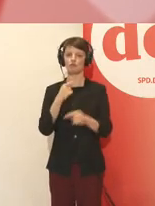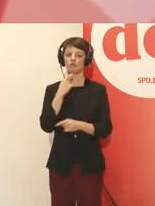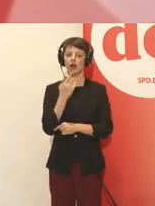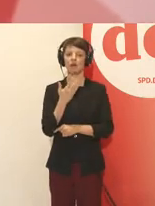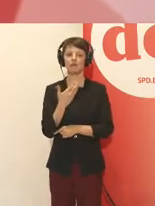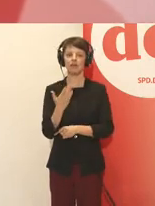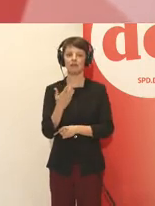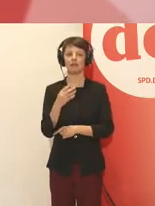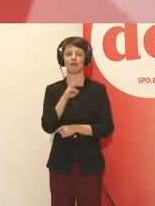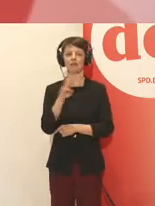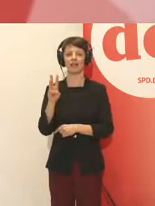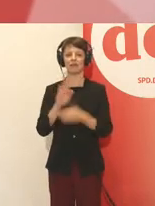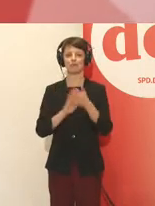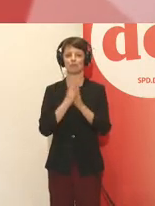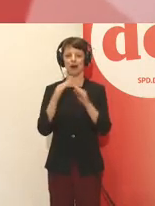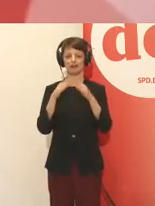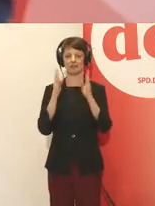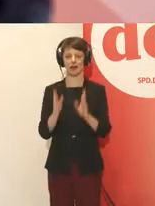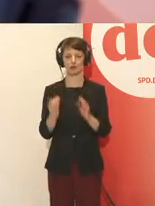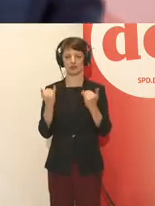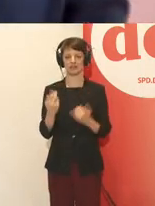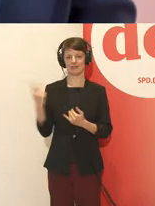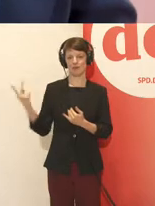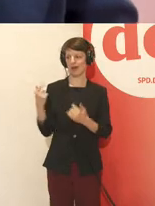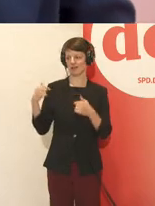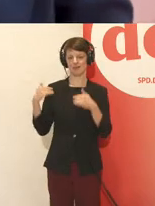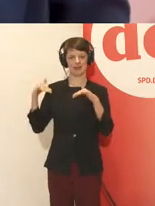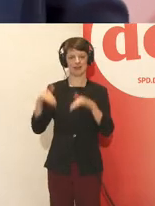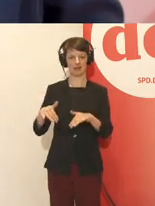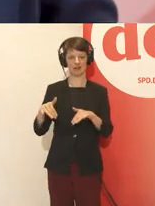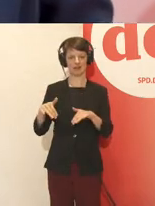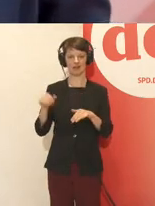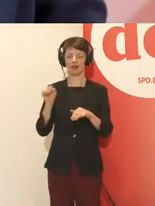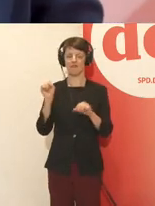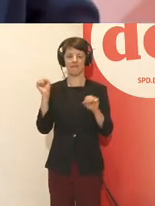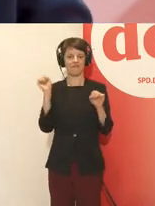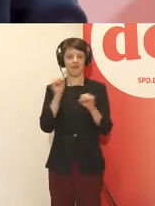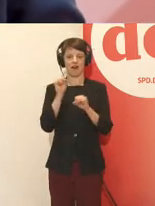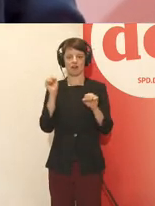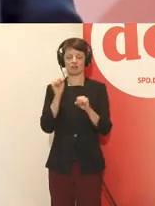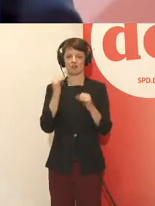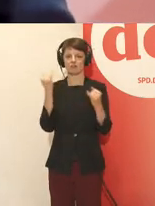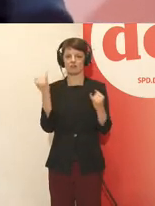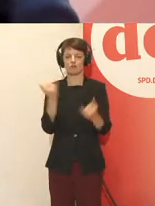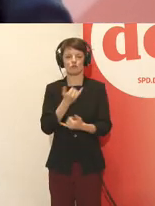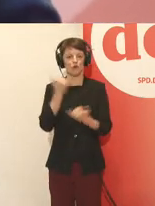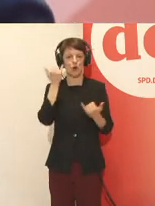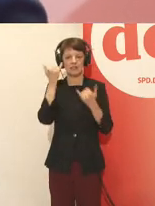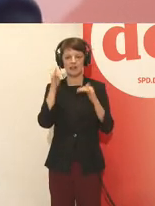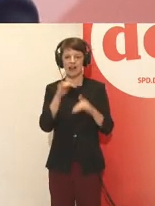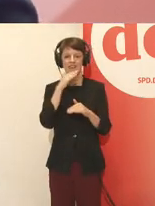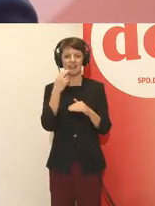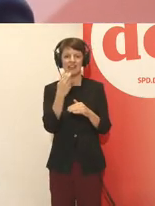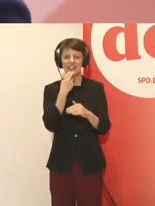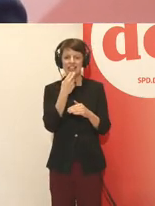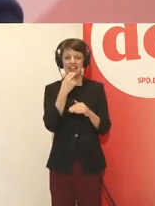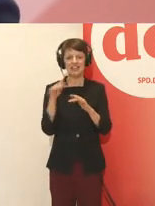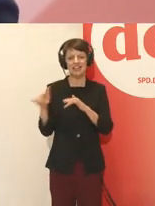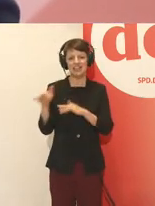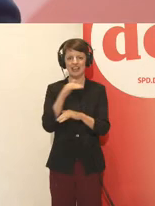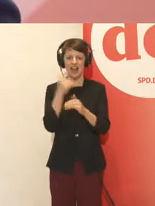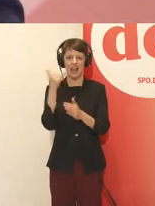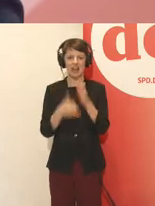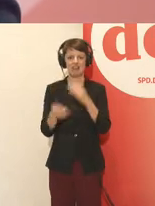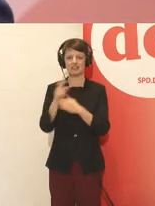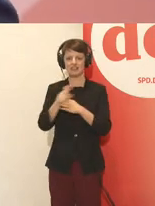richtung willy brandt haus wo wir beide jetzt heute stehen es ist der wahnsinn wie viele tolle ideen wie viel energie in den letzten wochen da